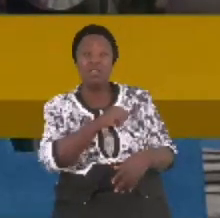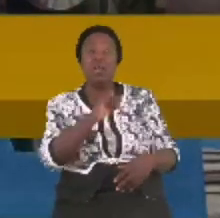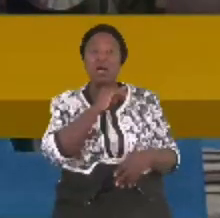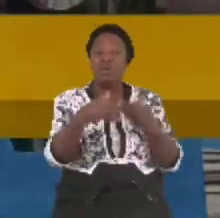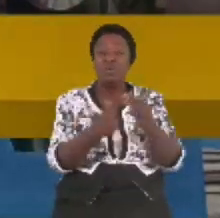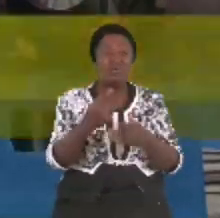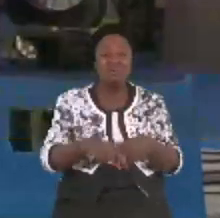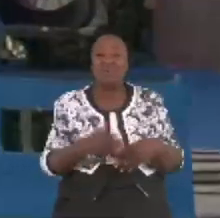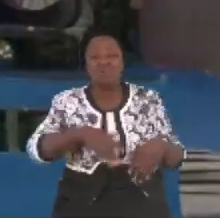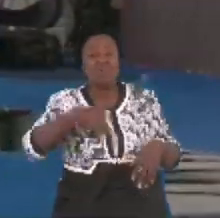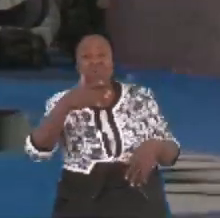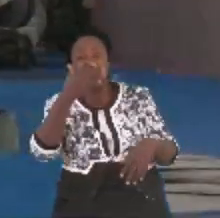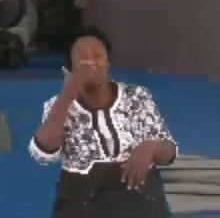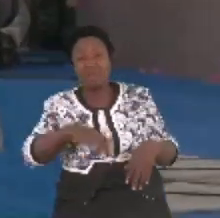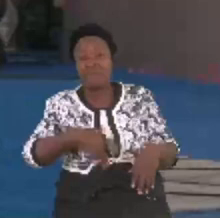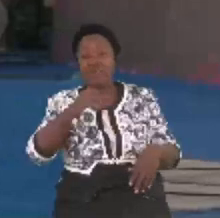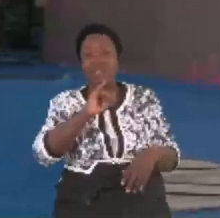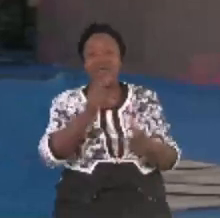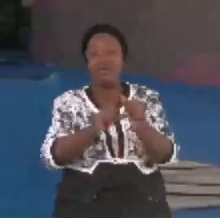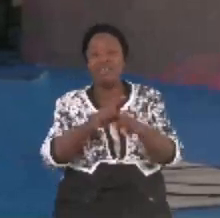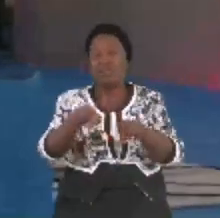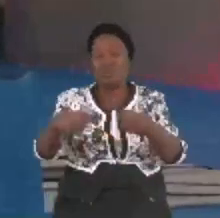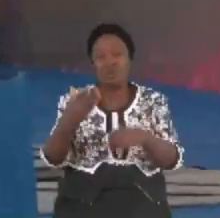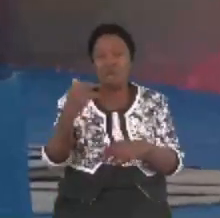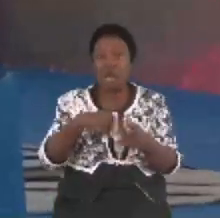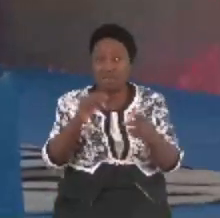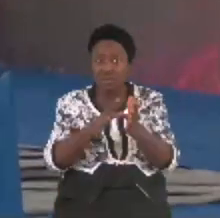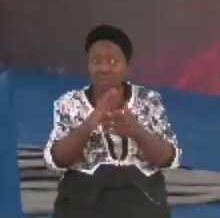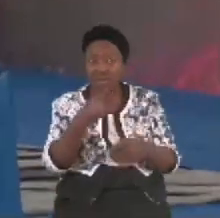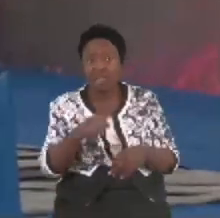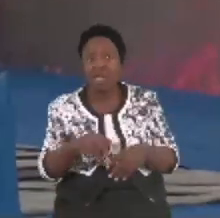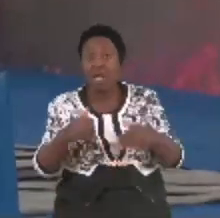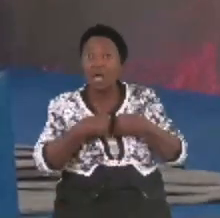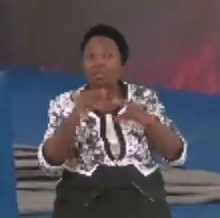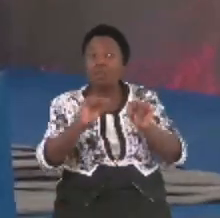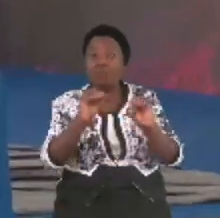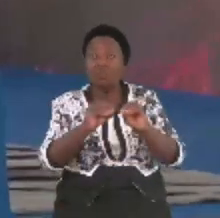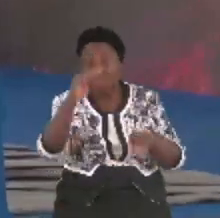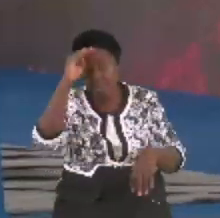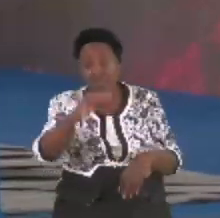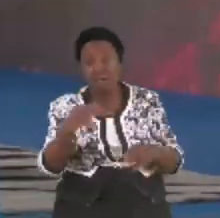culpabilité, tout est passé. » Jésus a dit,